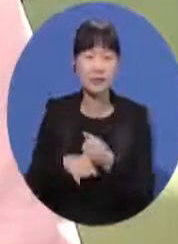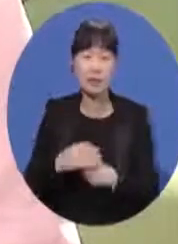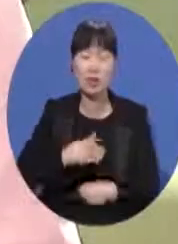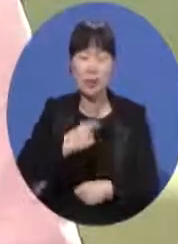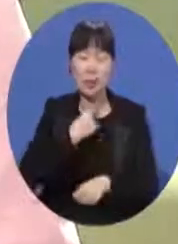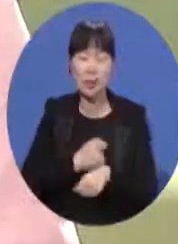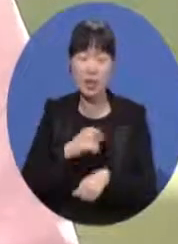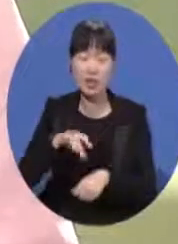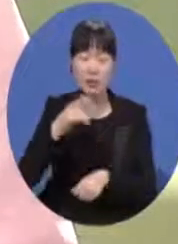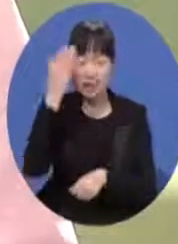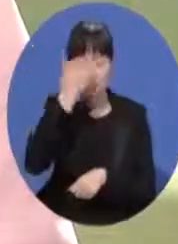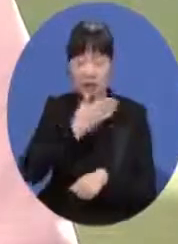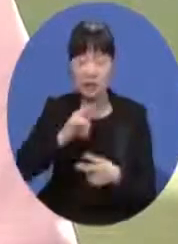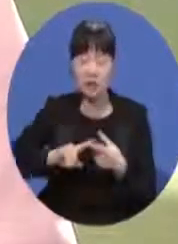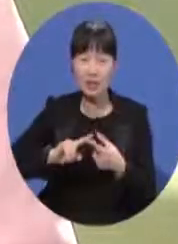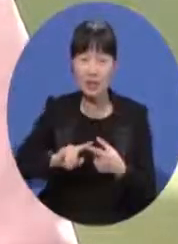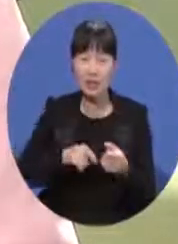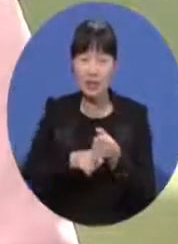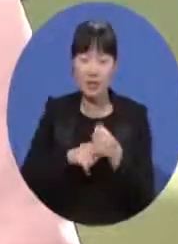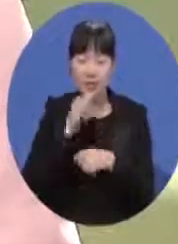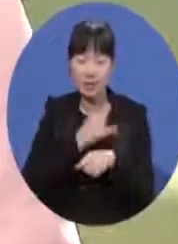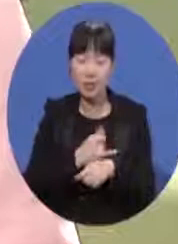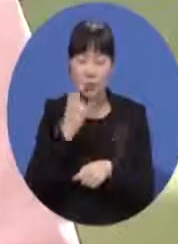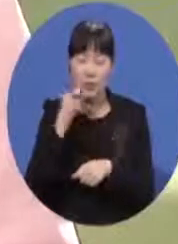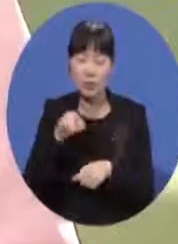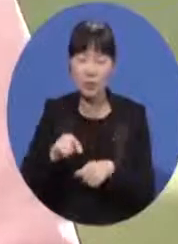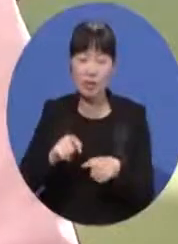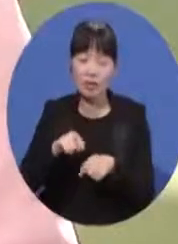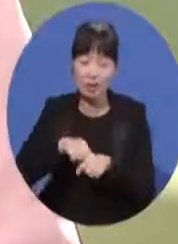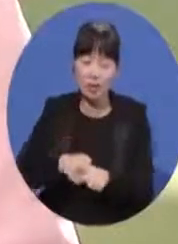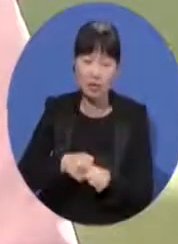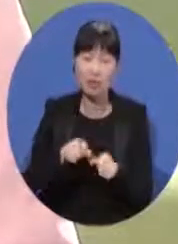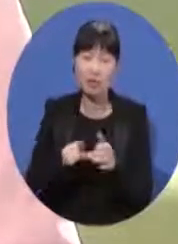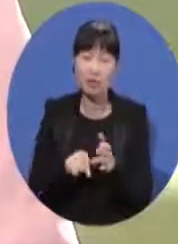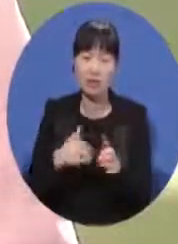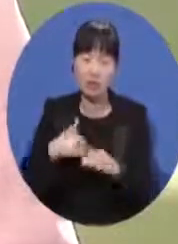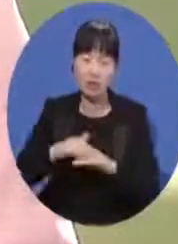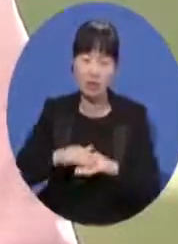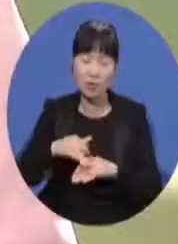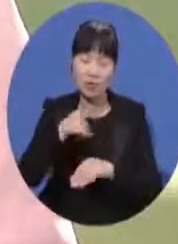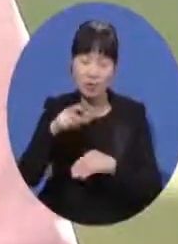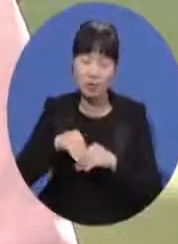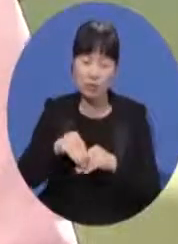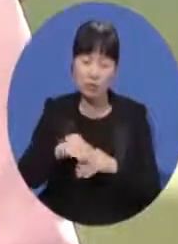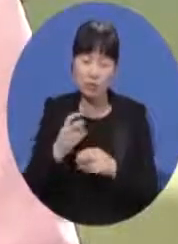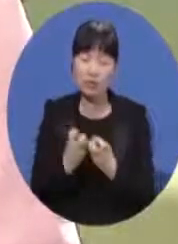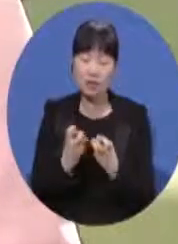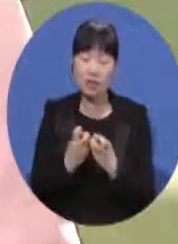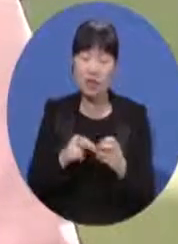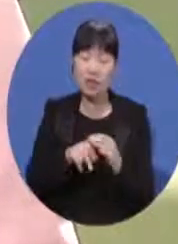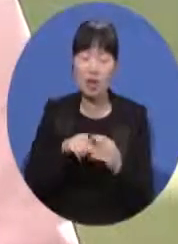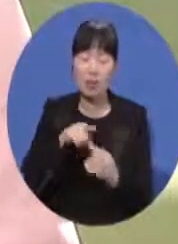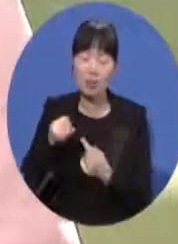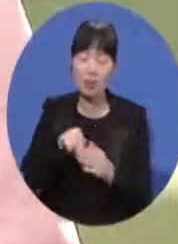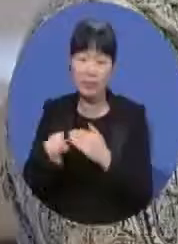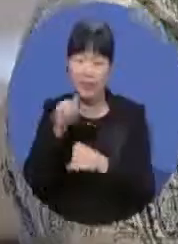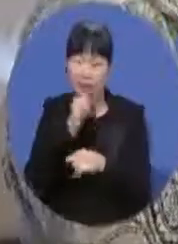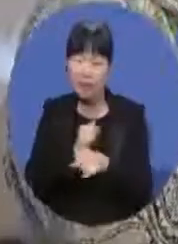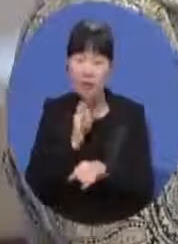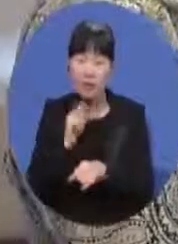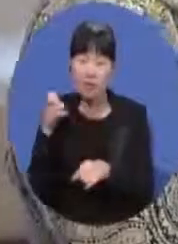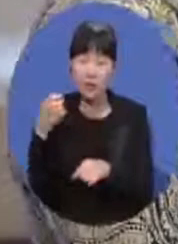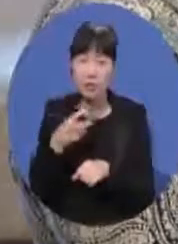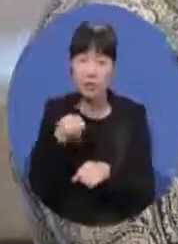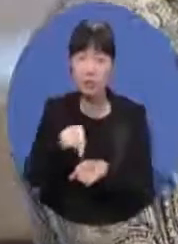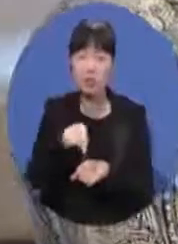이제 청결 자체를 좀 따지거나 부모가 그걸 강조했을 때 네. 내 손에 혹시 이게 묻을까 이런 게 염려돼서 회피할 수도 있고